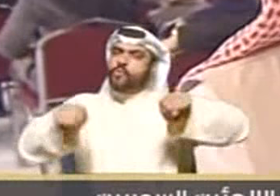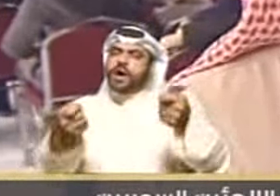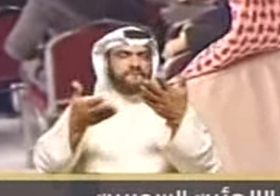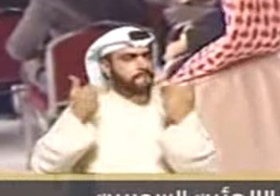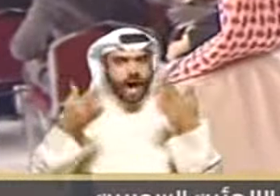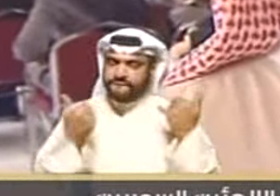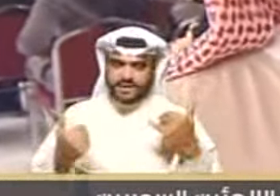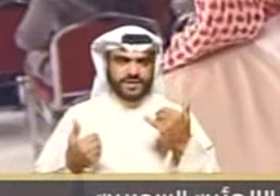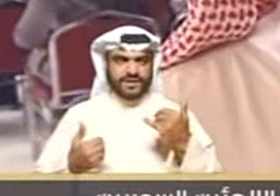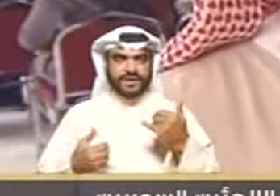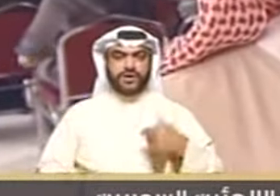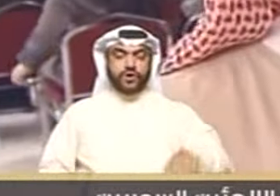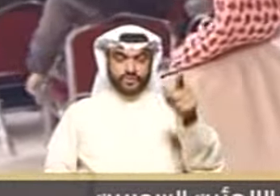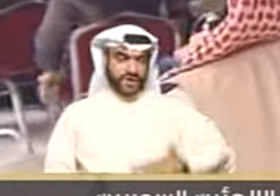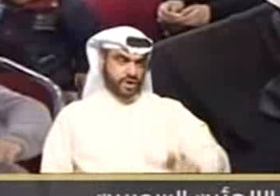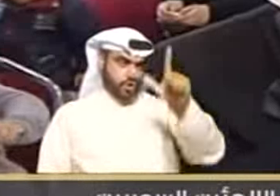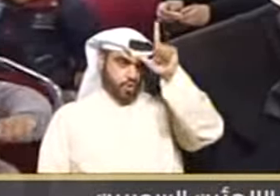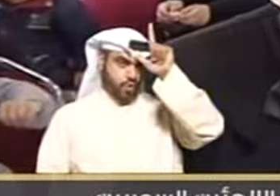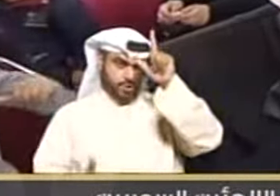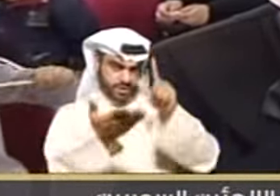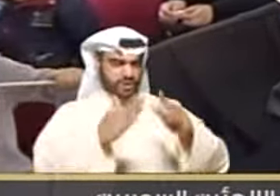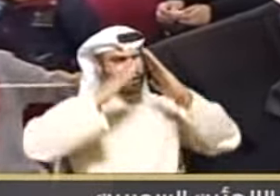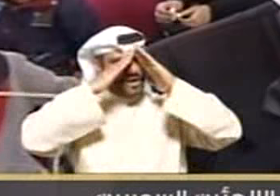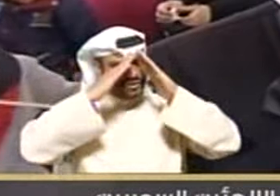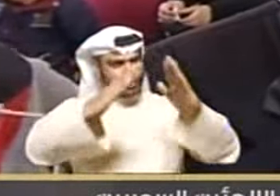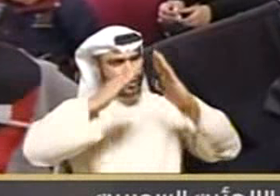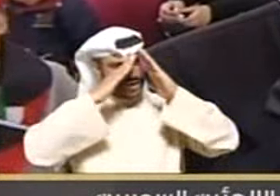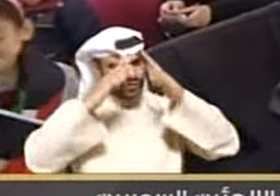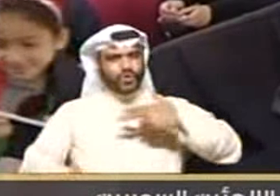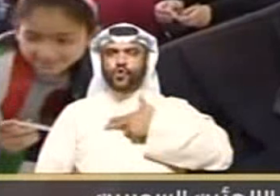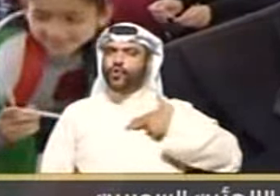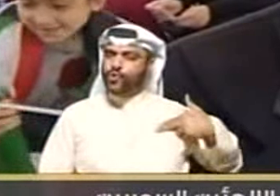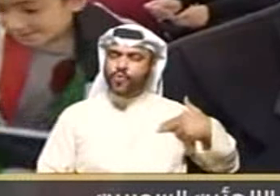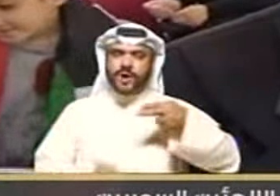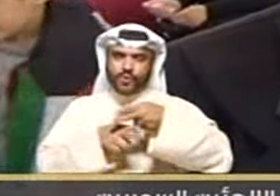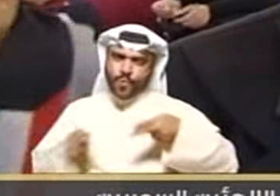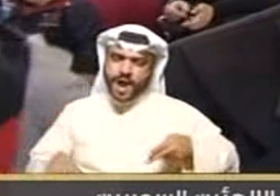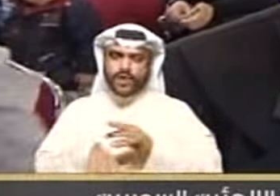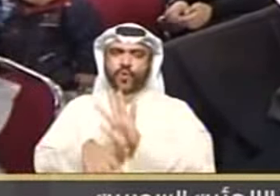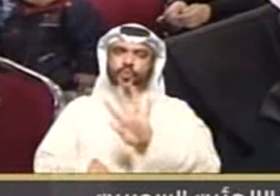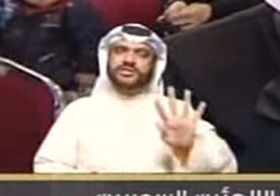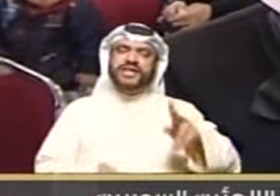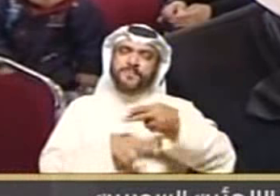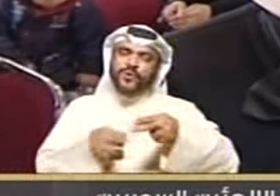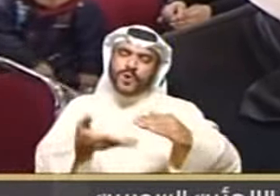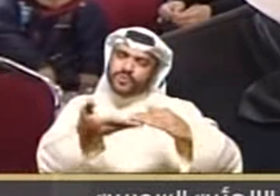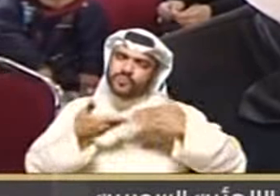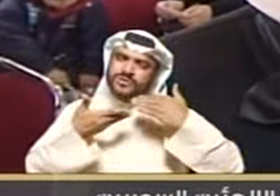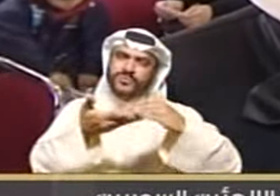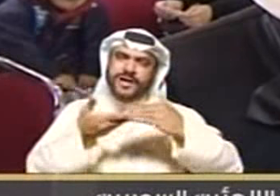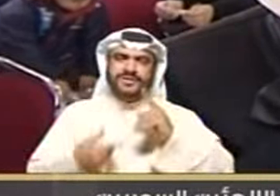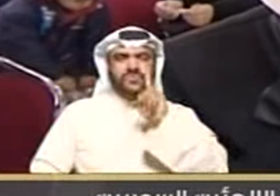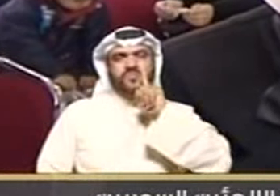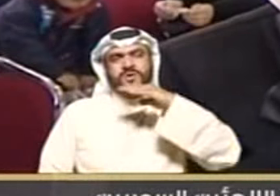مستوى المملكة الأردنية الهاشمية. نحن نشكر الحكومة الكويتية والشعب الكويتي على دعمهم للأيتام